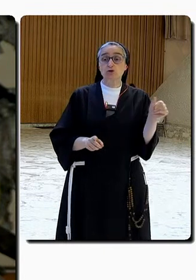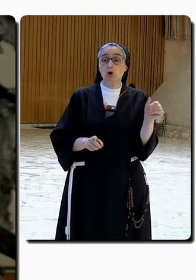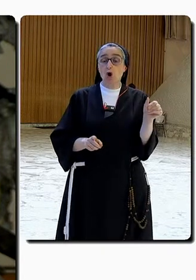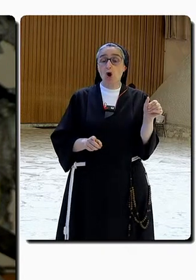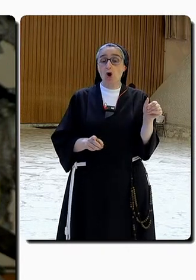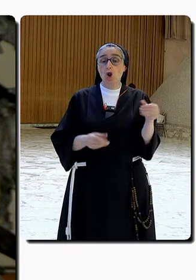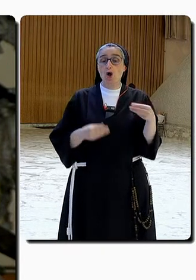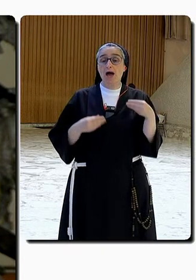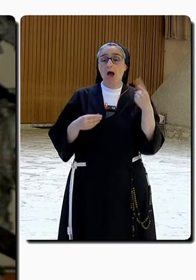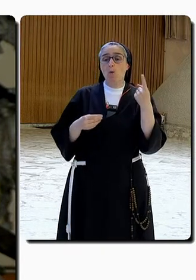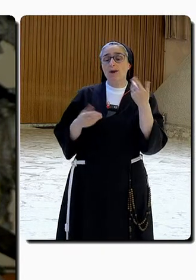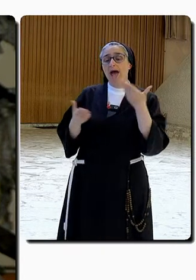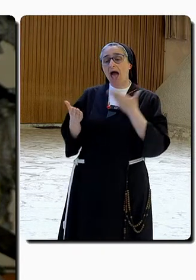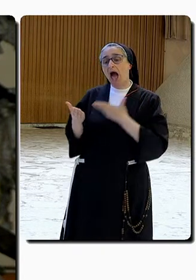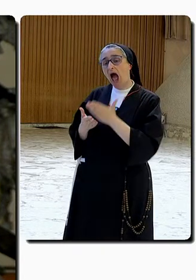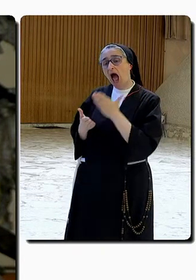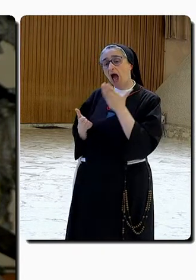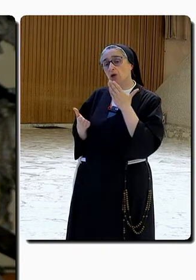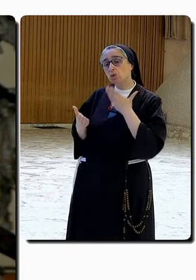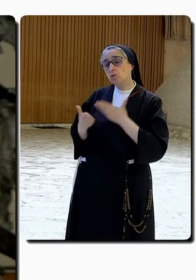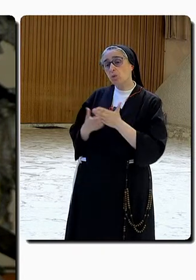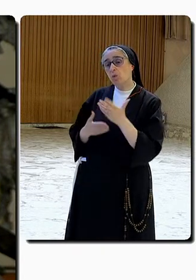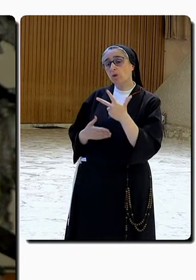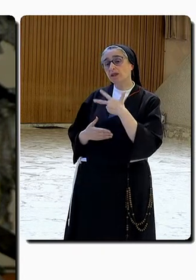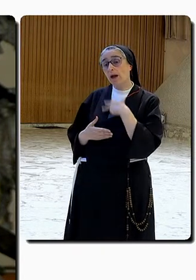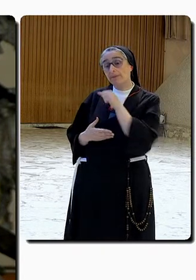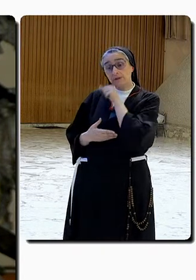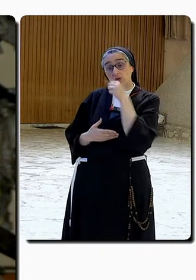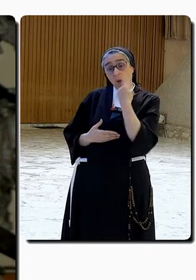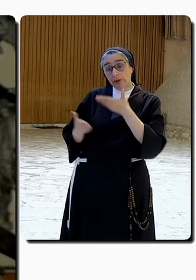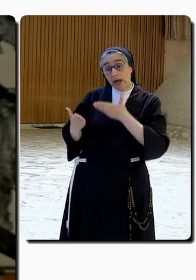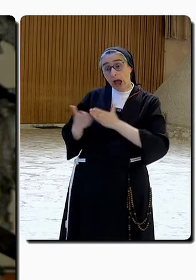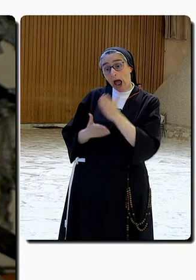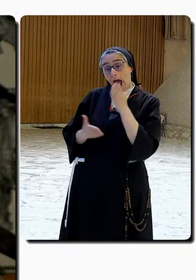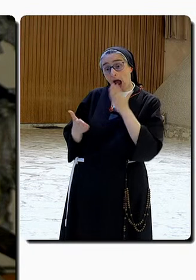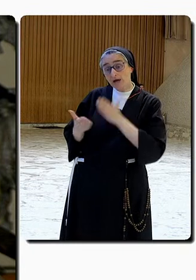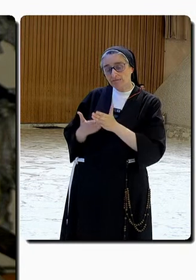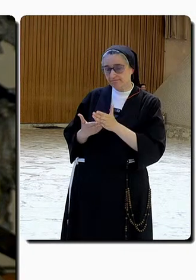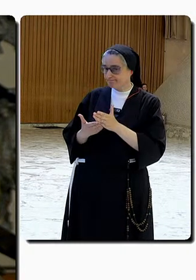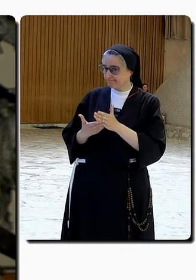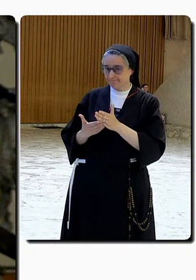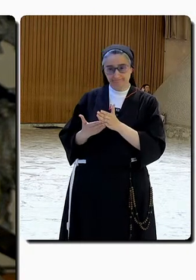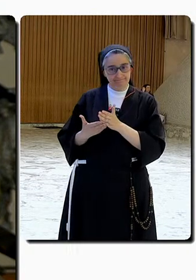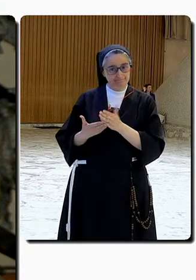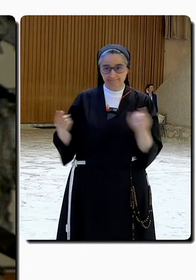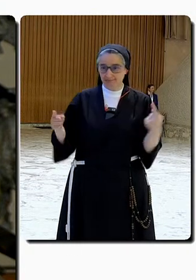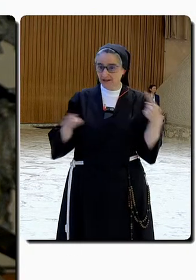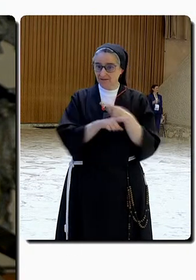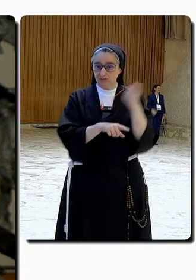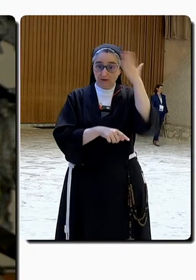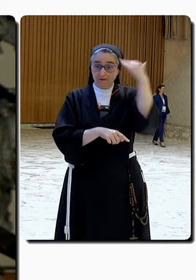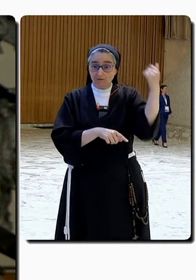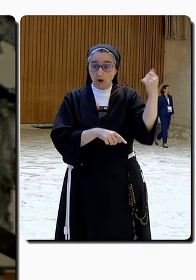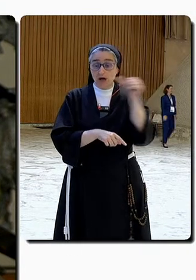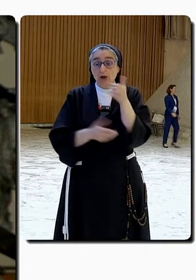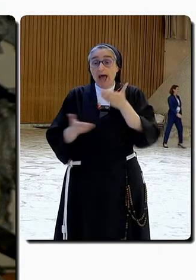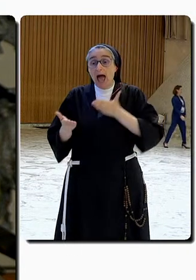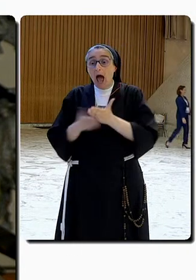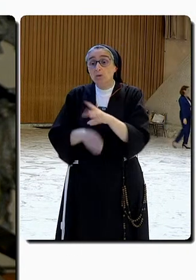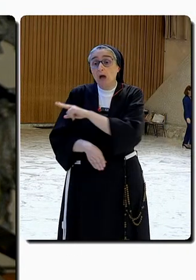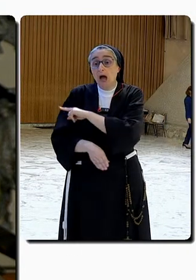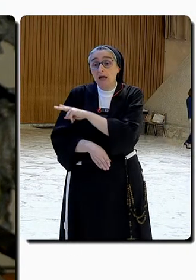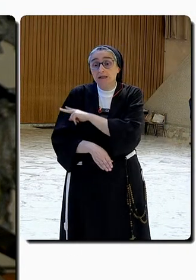dare una mano al clero nel loro ministero. La vocazione dei coniugi non è